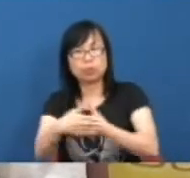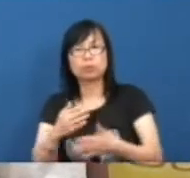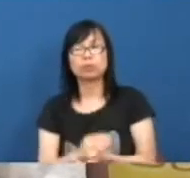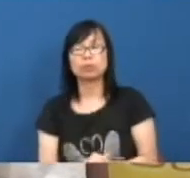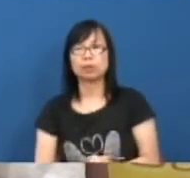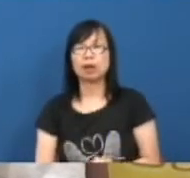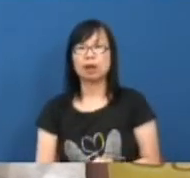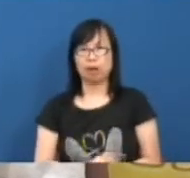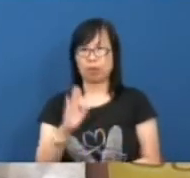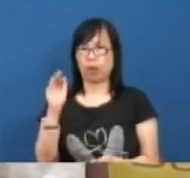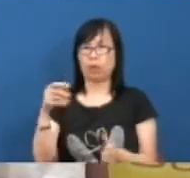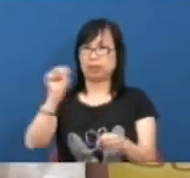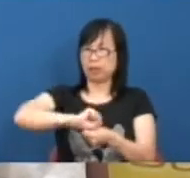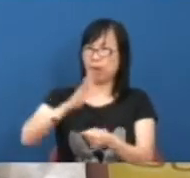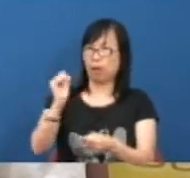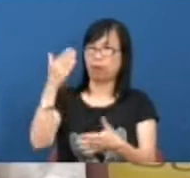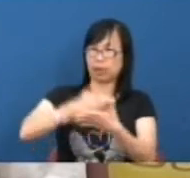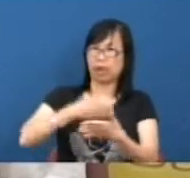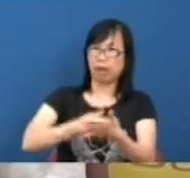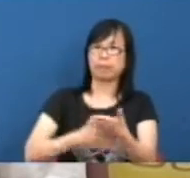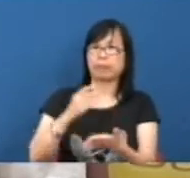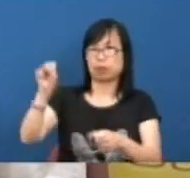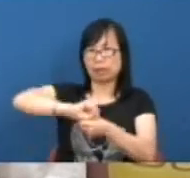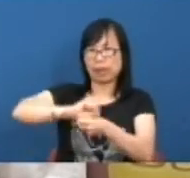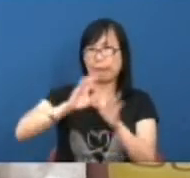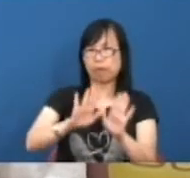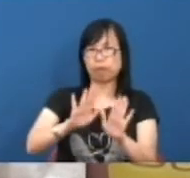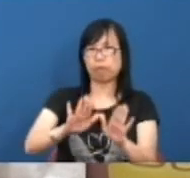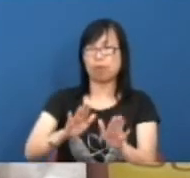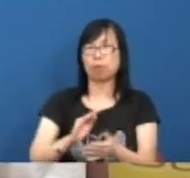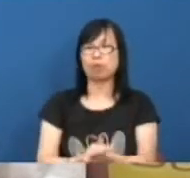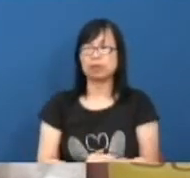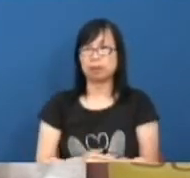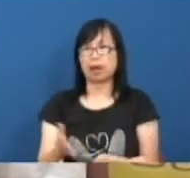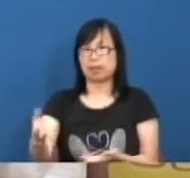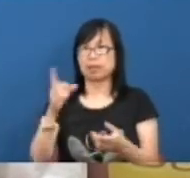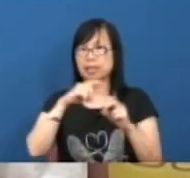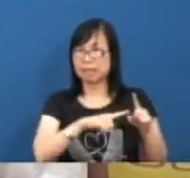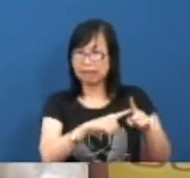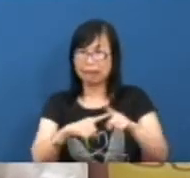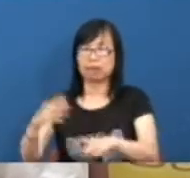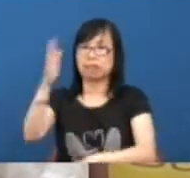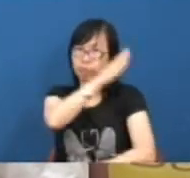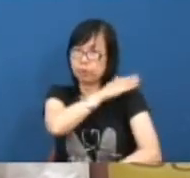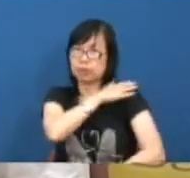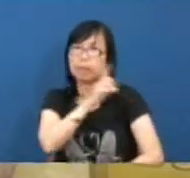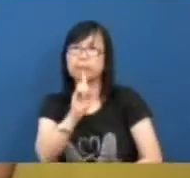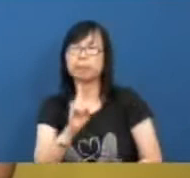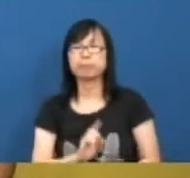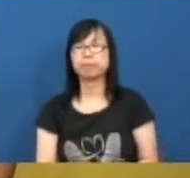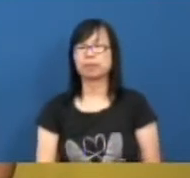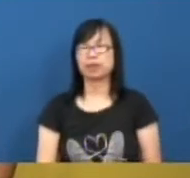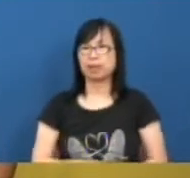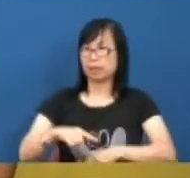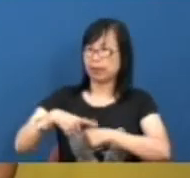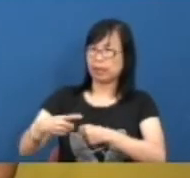我覺得係可加可減機制需要係加埋服務嘅質素啊，同埋即係市民負擔能力呢樣嘢咯。 係啦，我另外一樣嘢就係其實